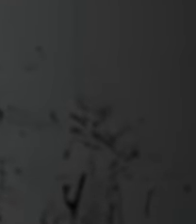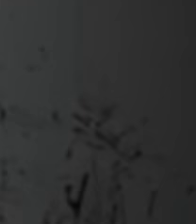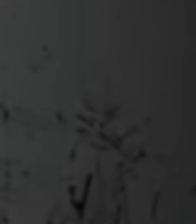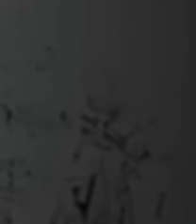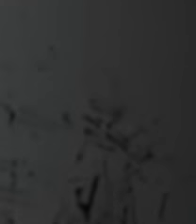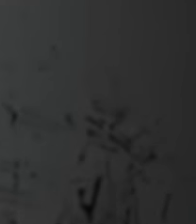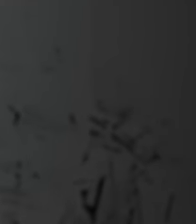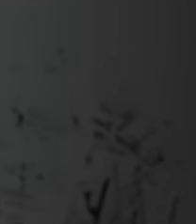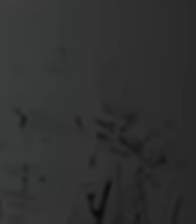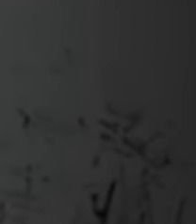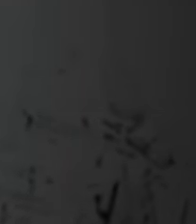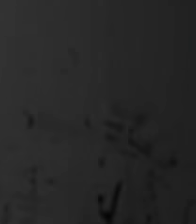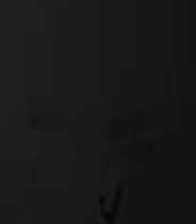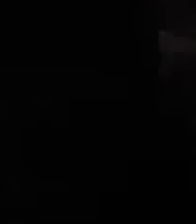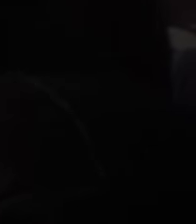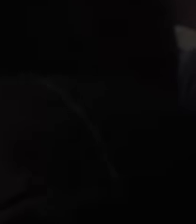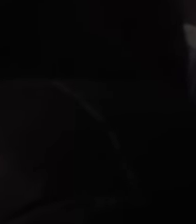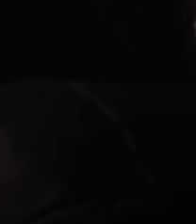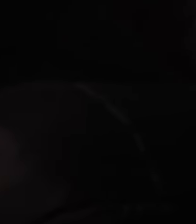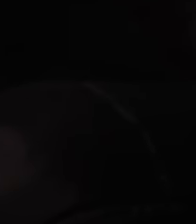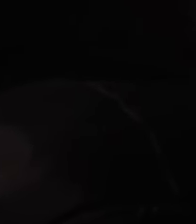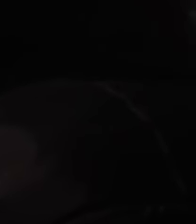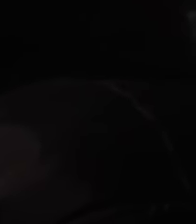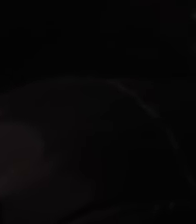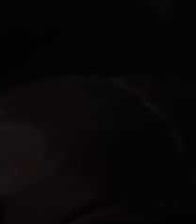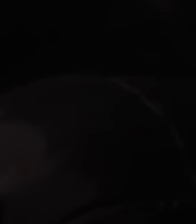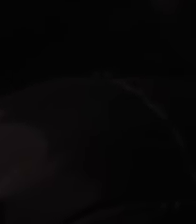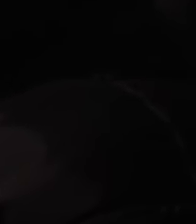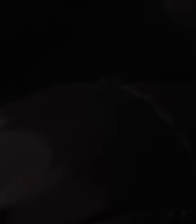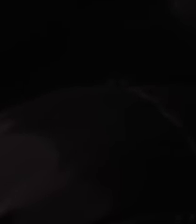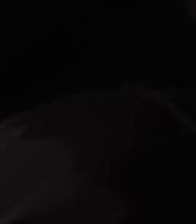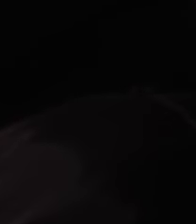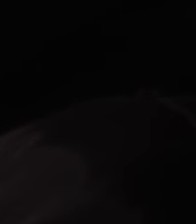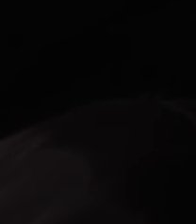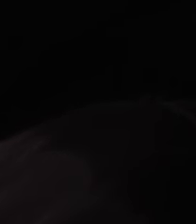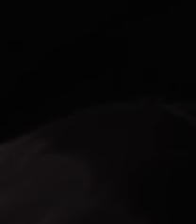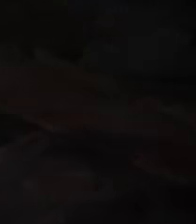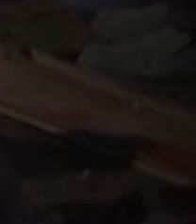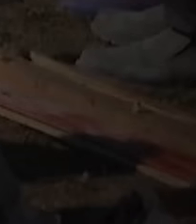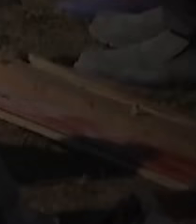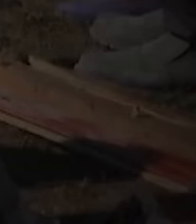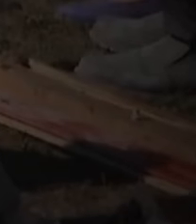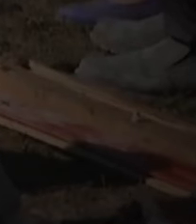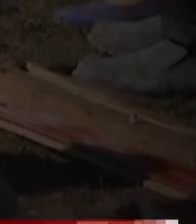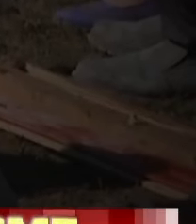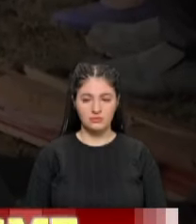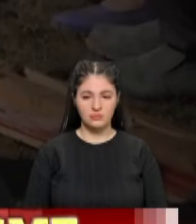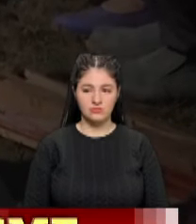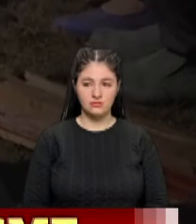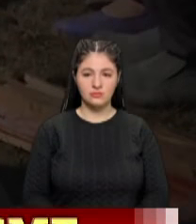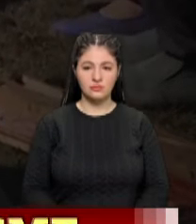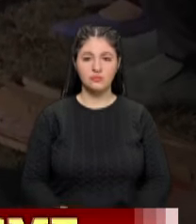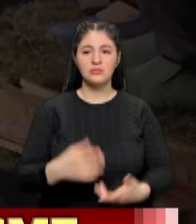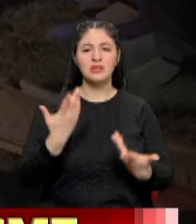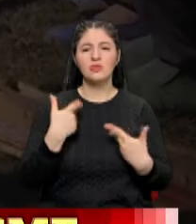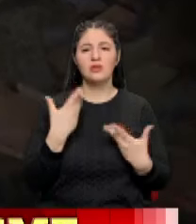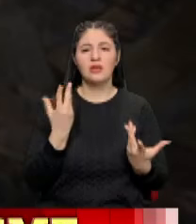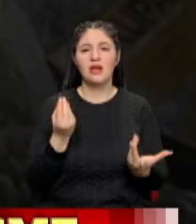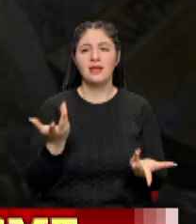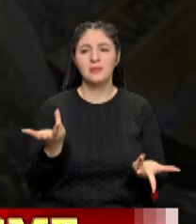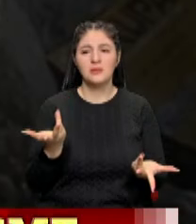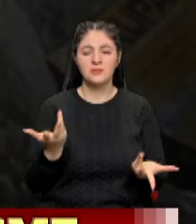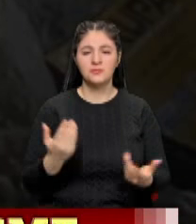Nasıl olalım yani? Depremde yaşananlardan sonra yani ruh hali nasıl olur bir insanın yani?